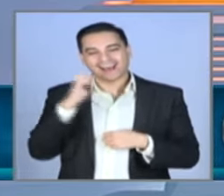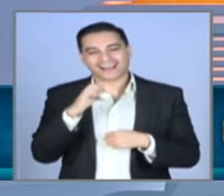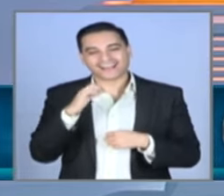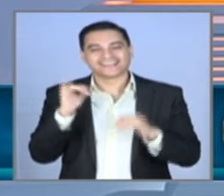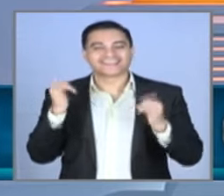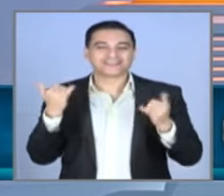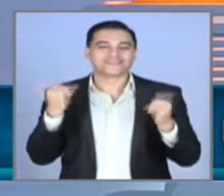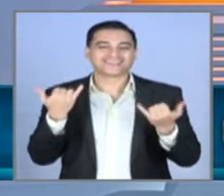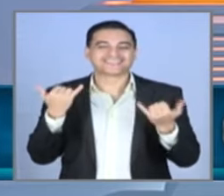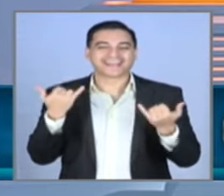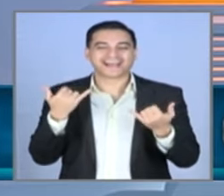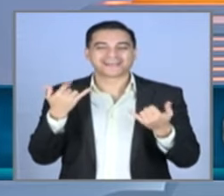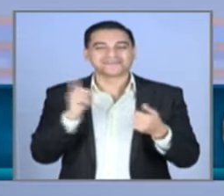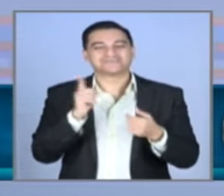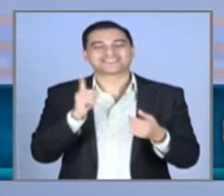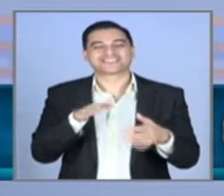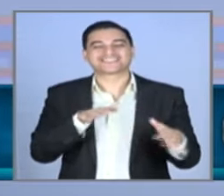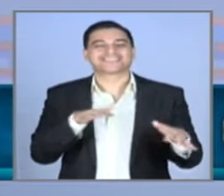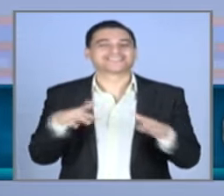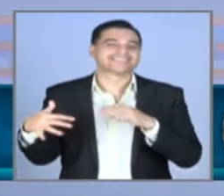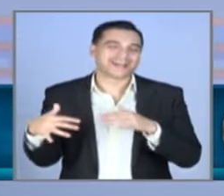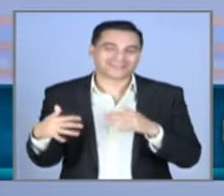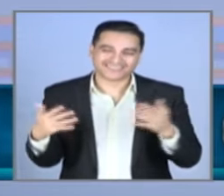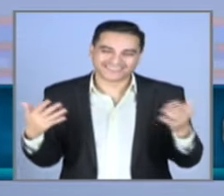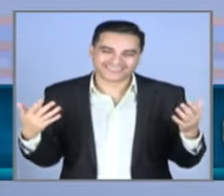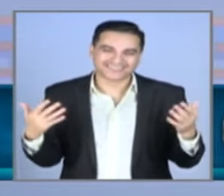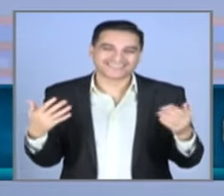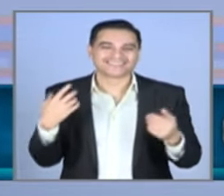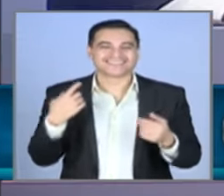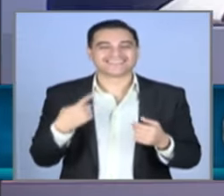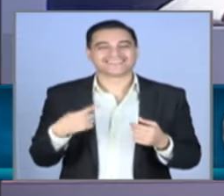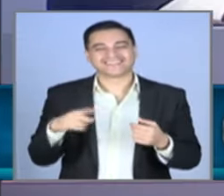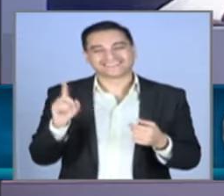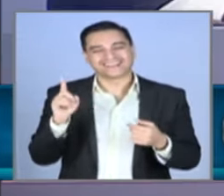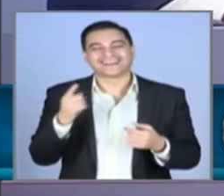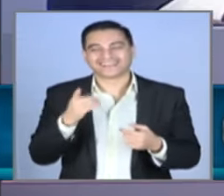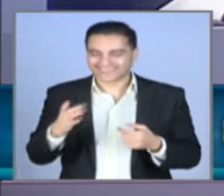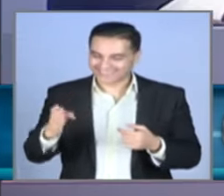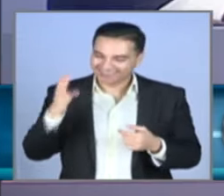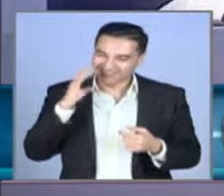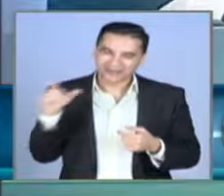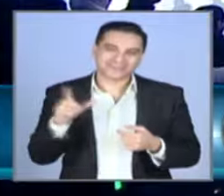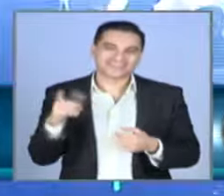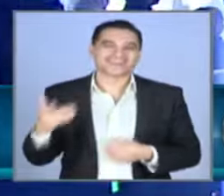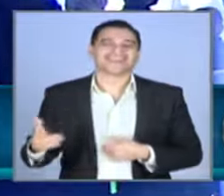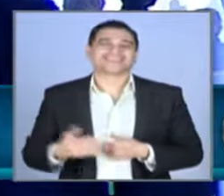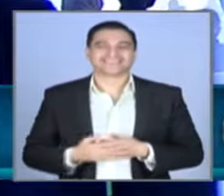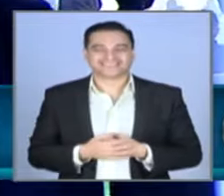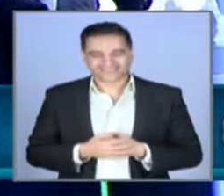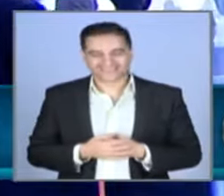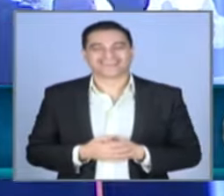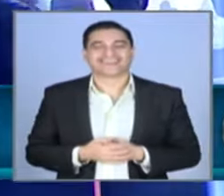تتفسح. بالظبط كده، فيها الأجانب بتتفسح. طبعاً إجابة صحيحة.